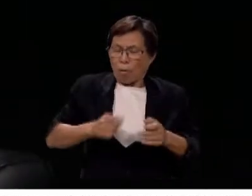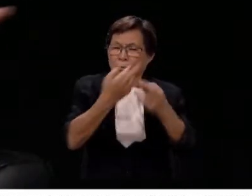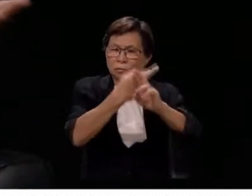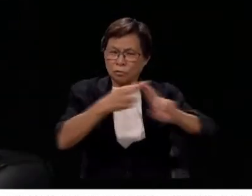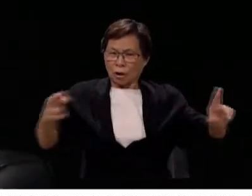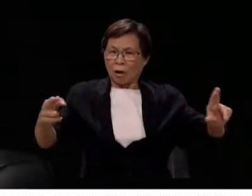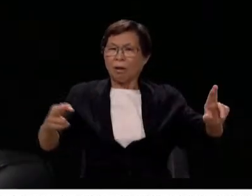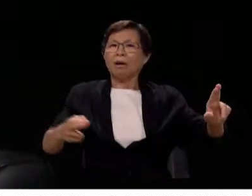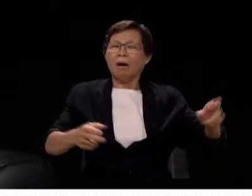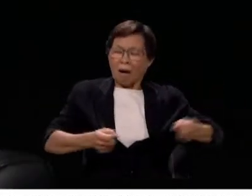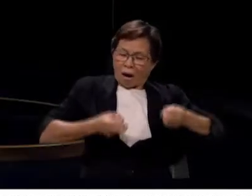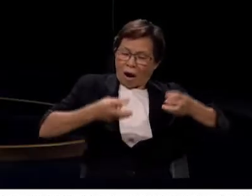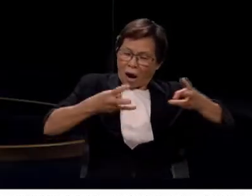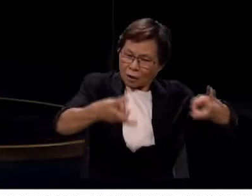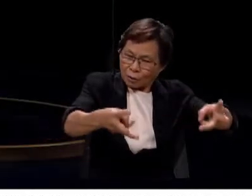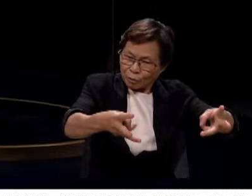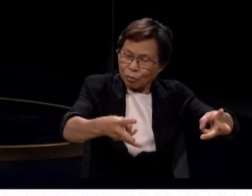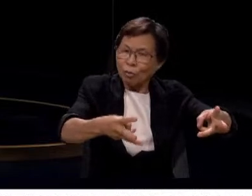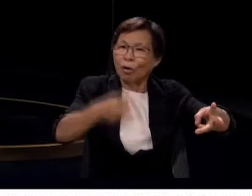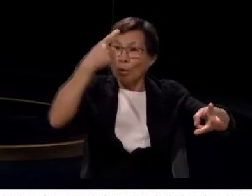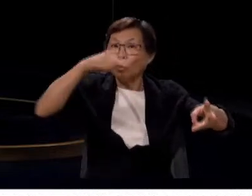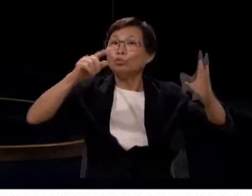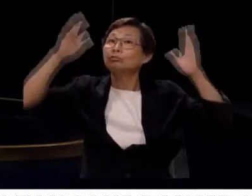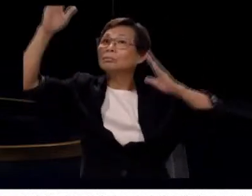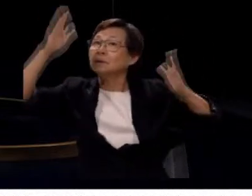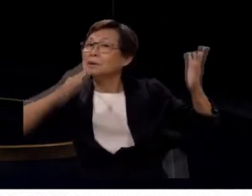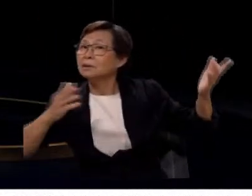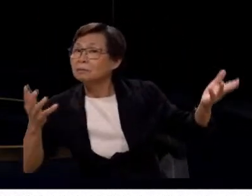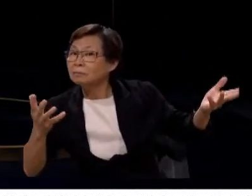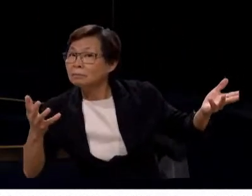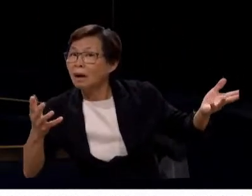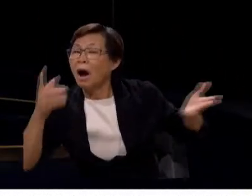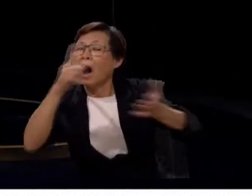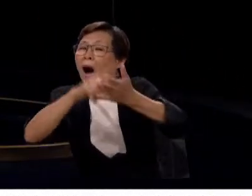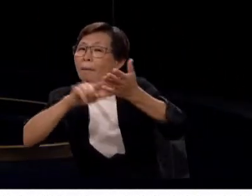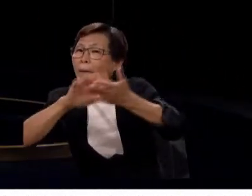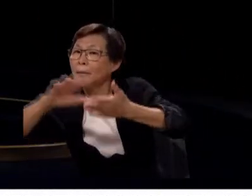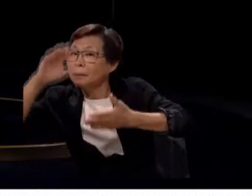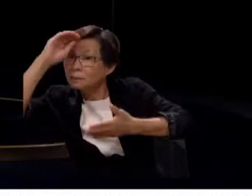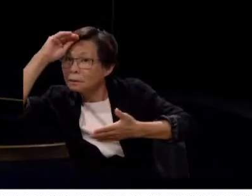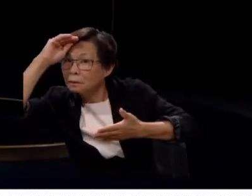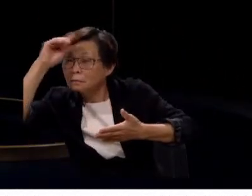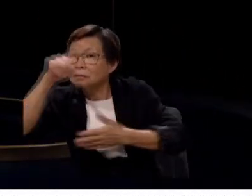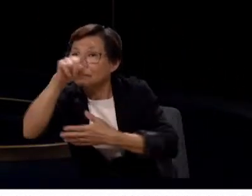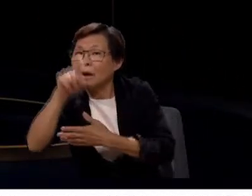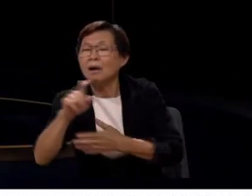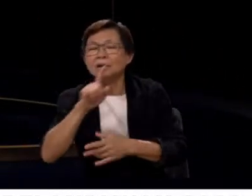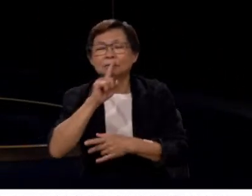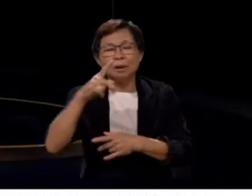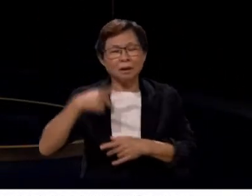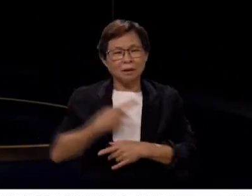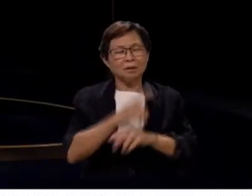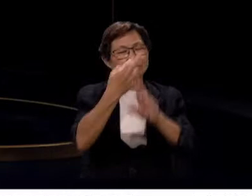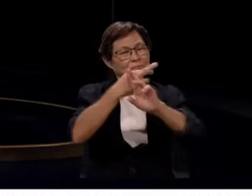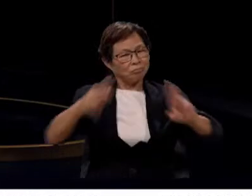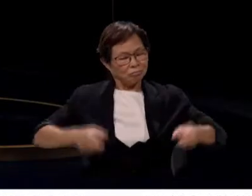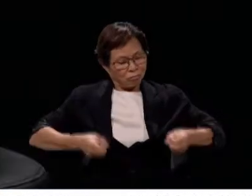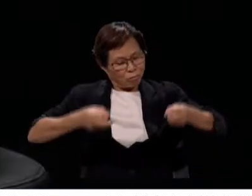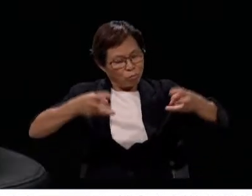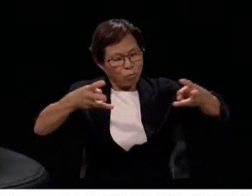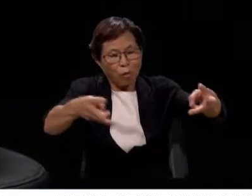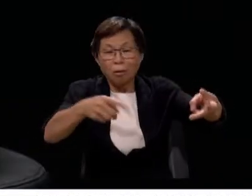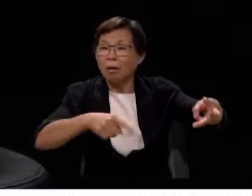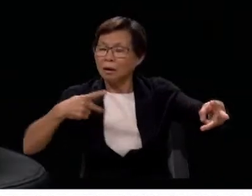menyediakan prasarana Lebu Raya kepada negara kita eh sebenarnya dalam Kita menyediakan lebuh raya ini